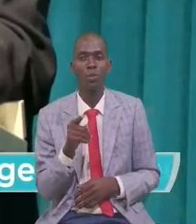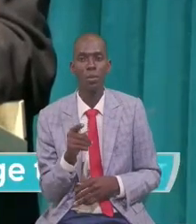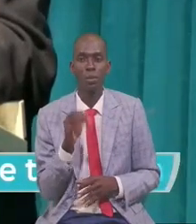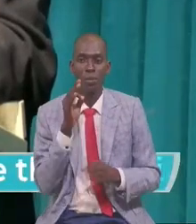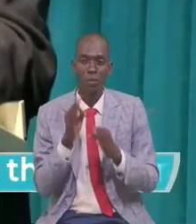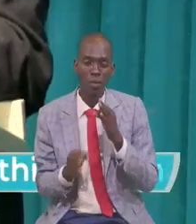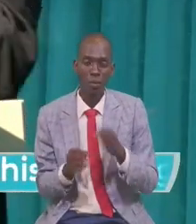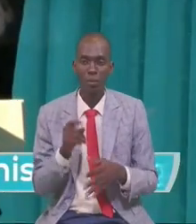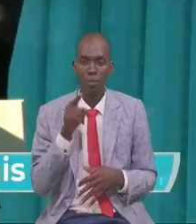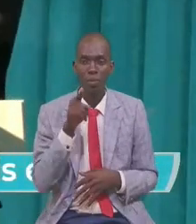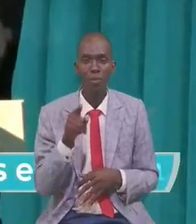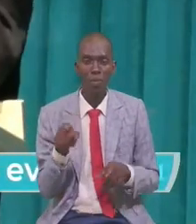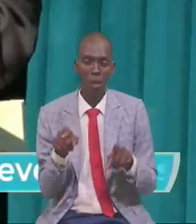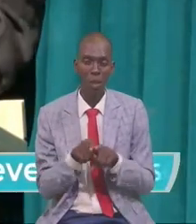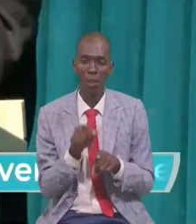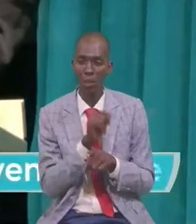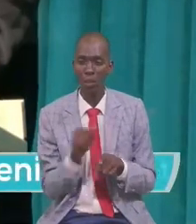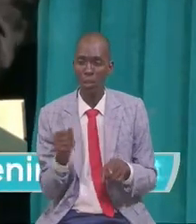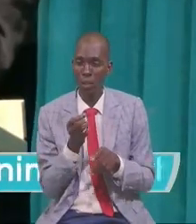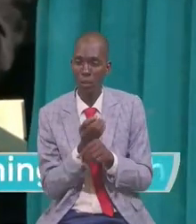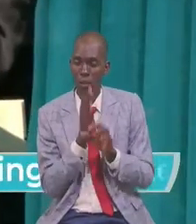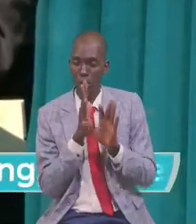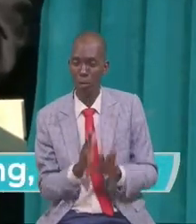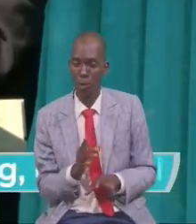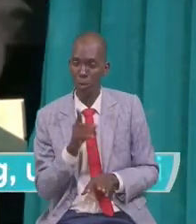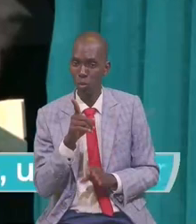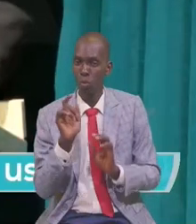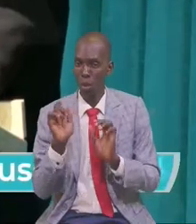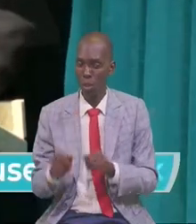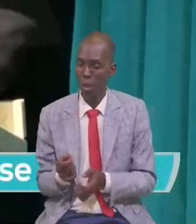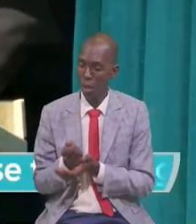Écrivons ces noms correctement.